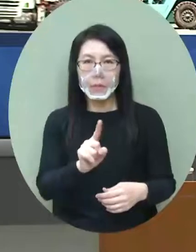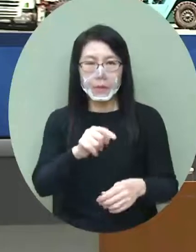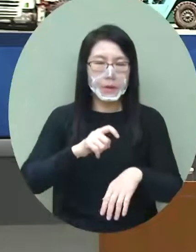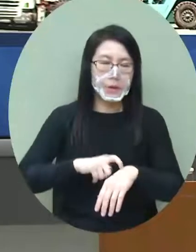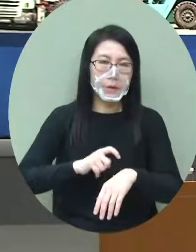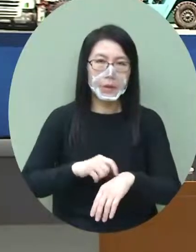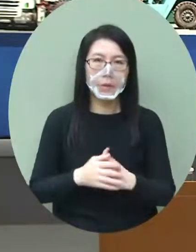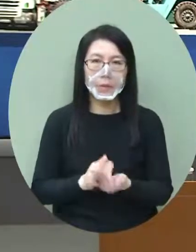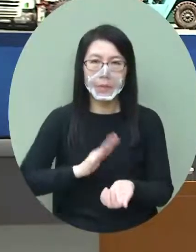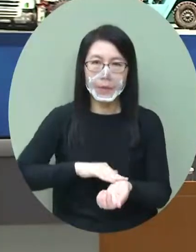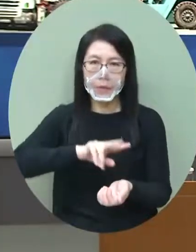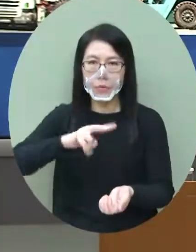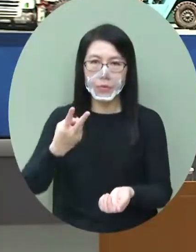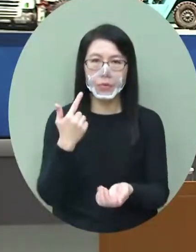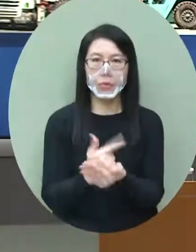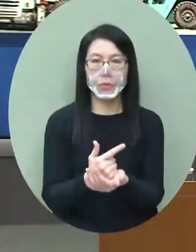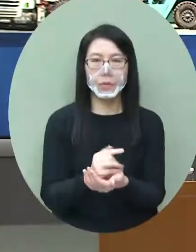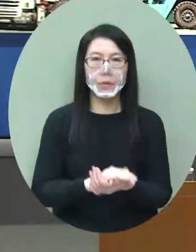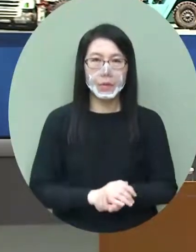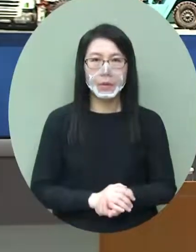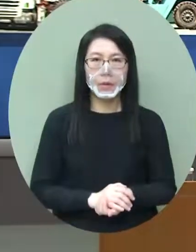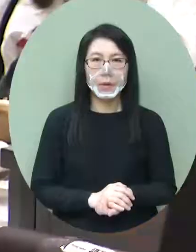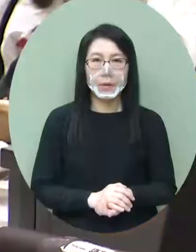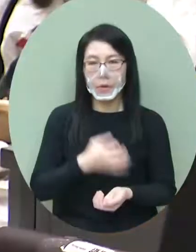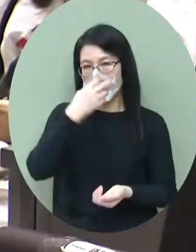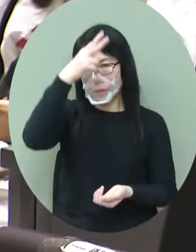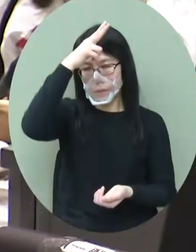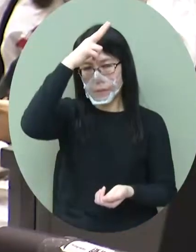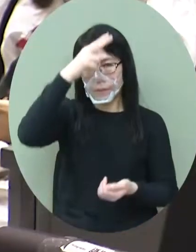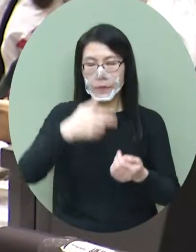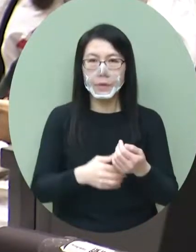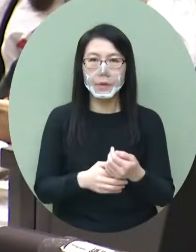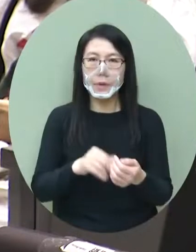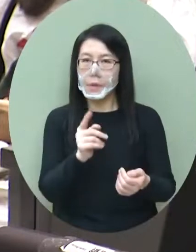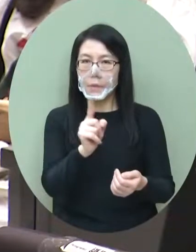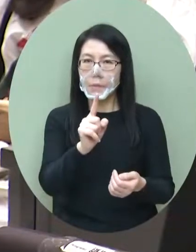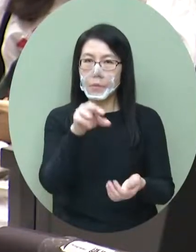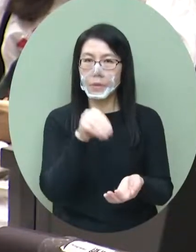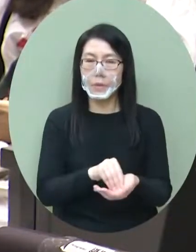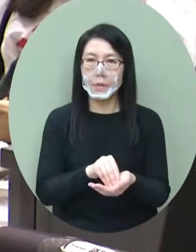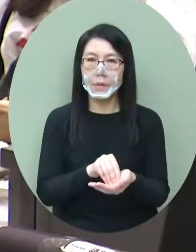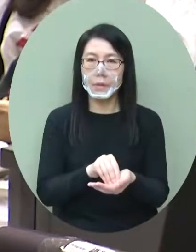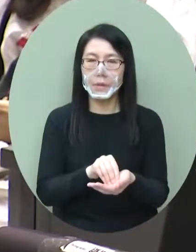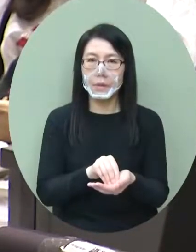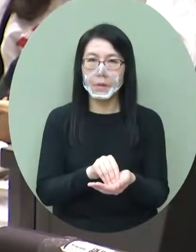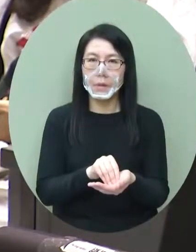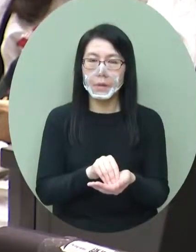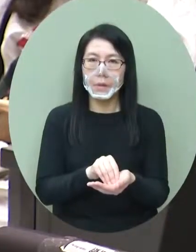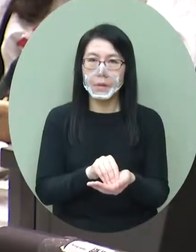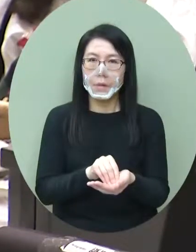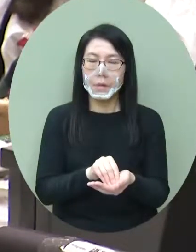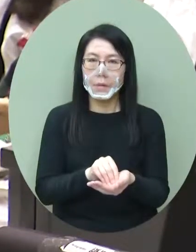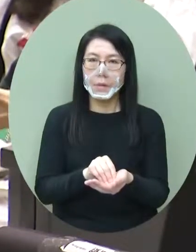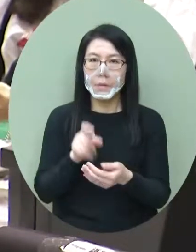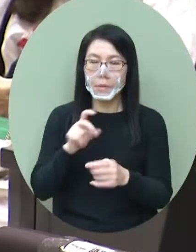点？特区政府将具体如何落实梁组长提出的3减等建议？是否会制定抗疫的具